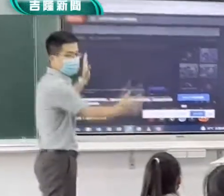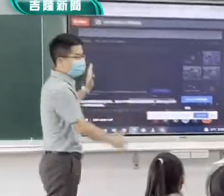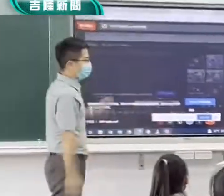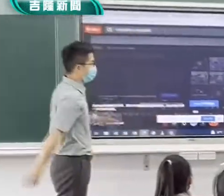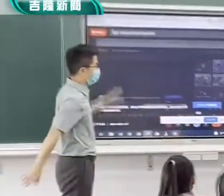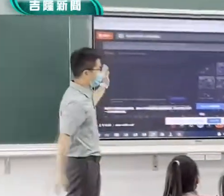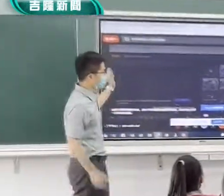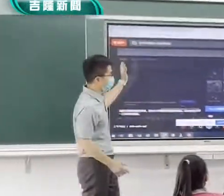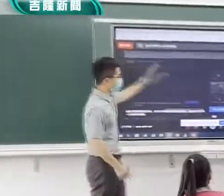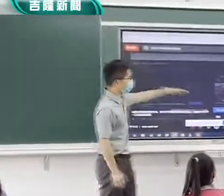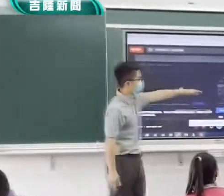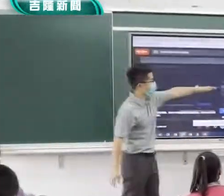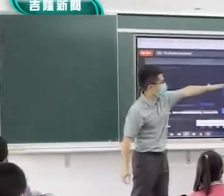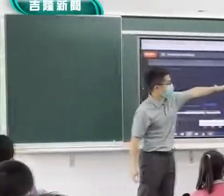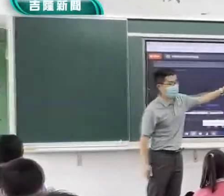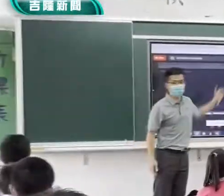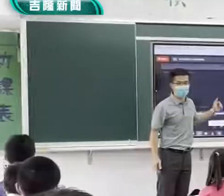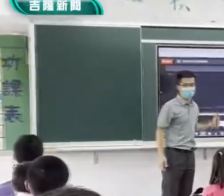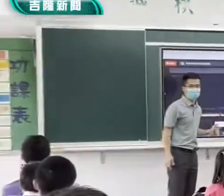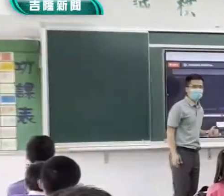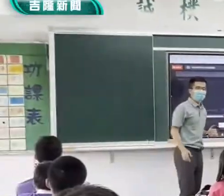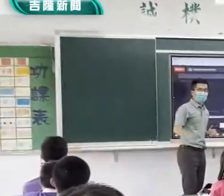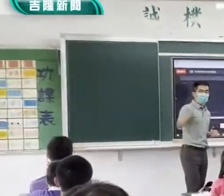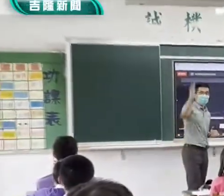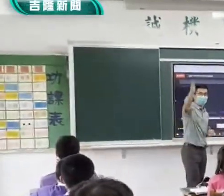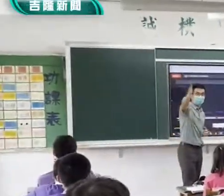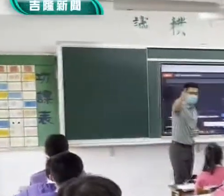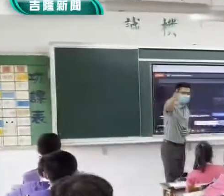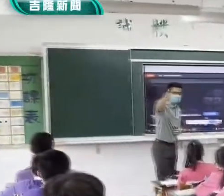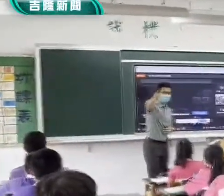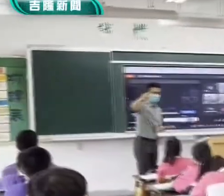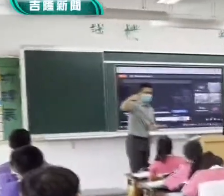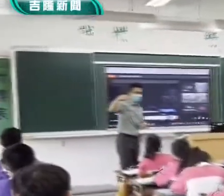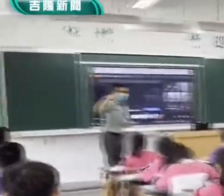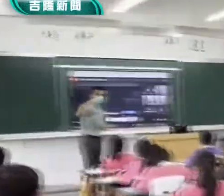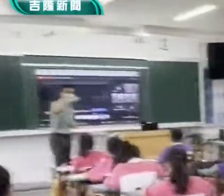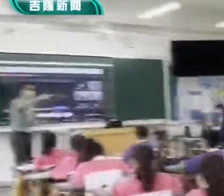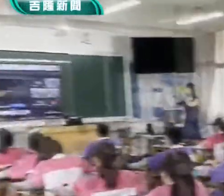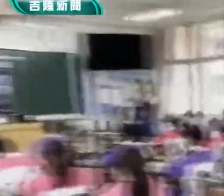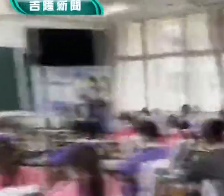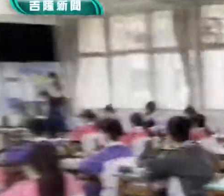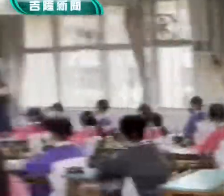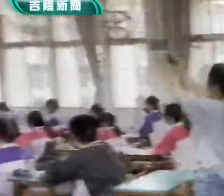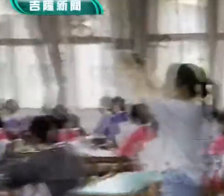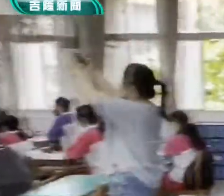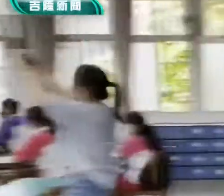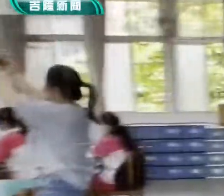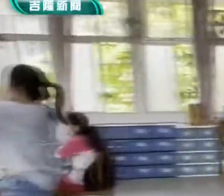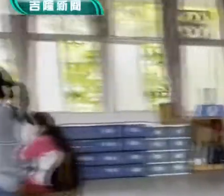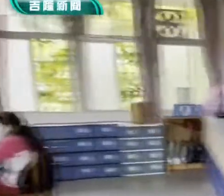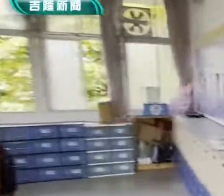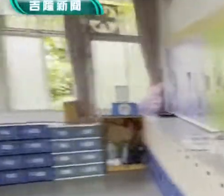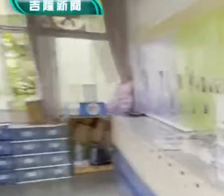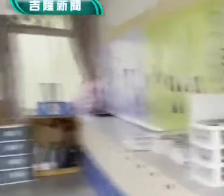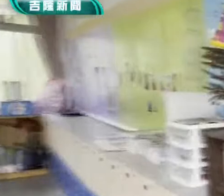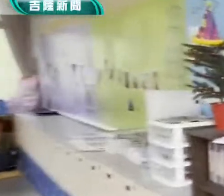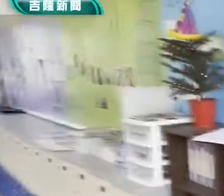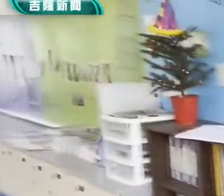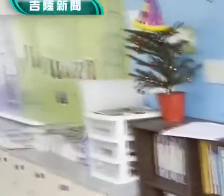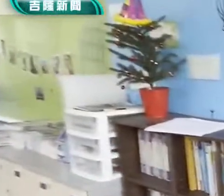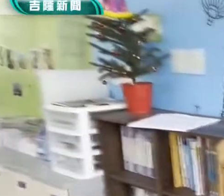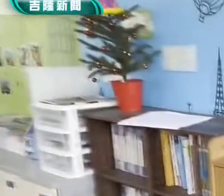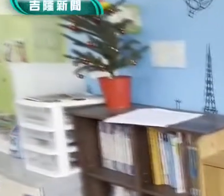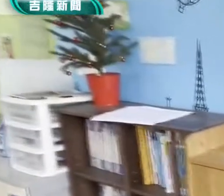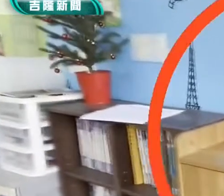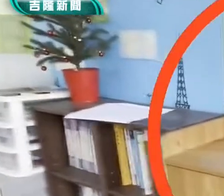市来做一个参考跟学习。好，那因为我们并没有花大钱，而是在现在我们基隆市